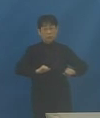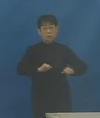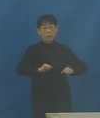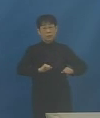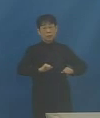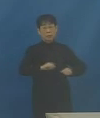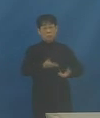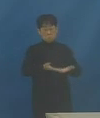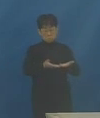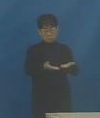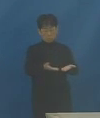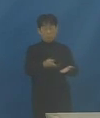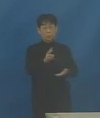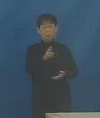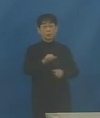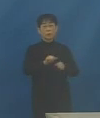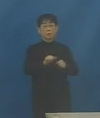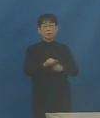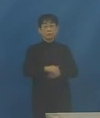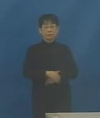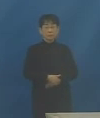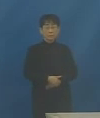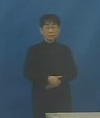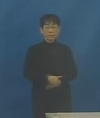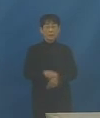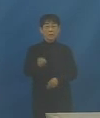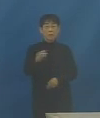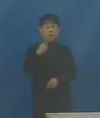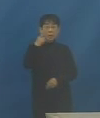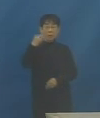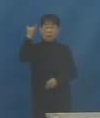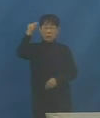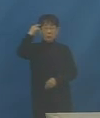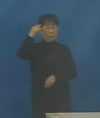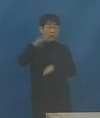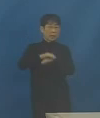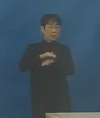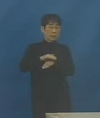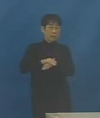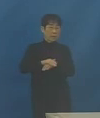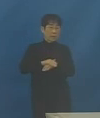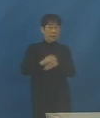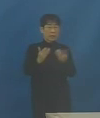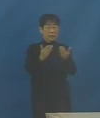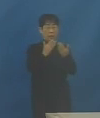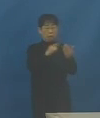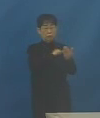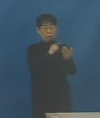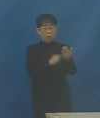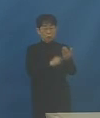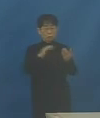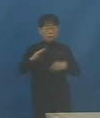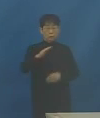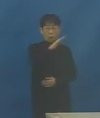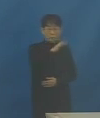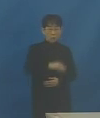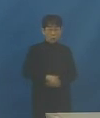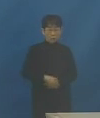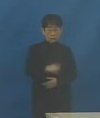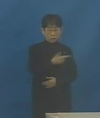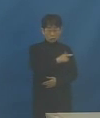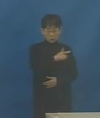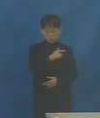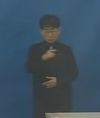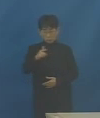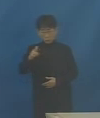ことがあったりへまた保護者の考え方であったりか力向上等々いろんな